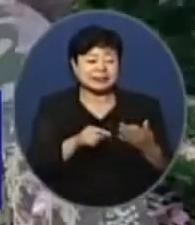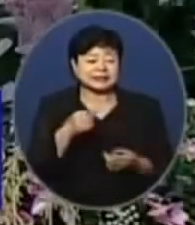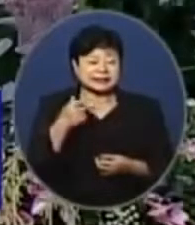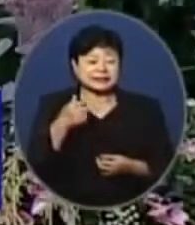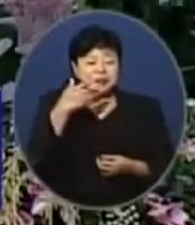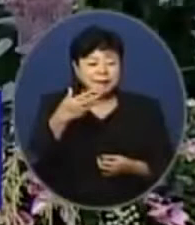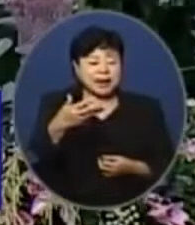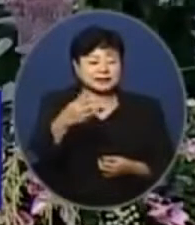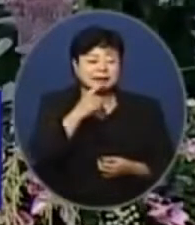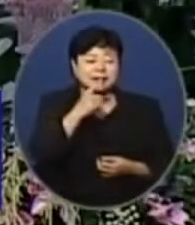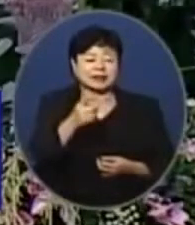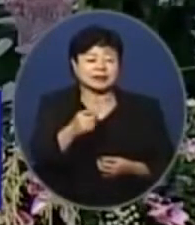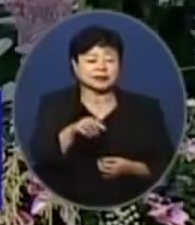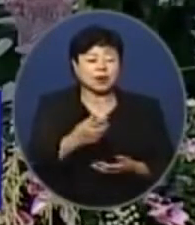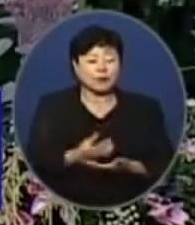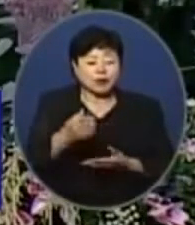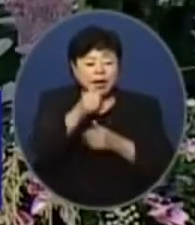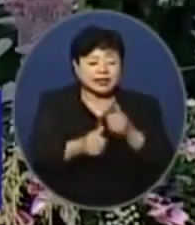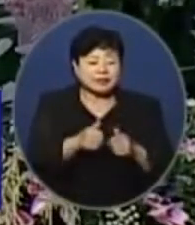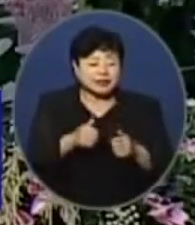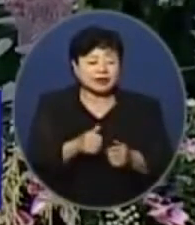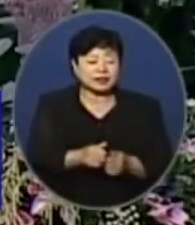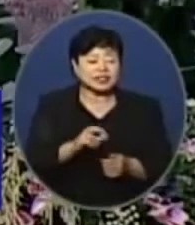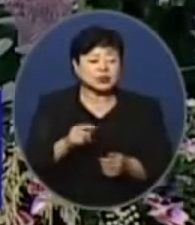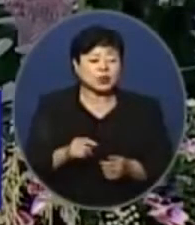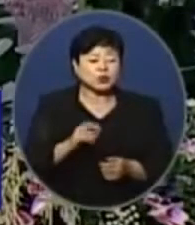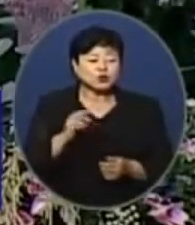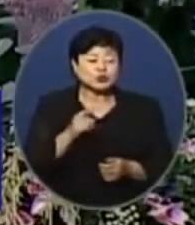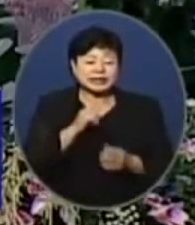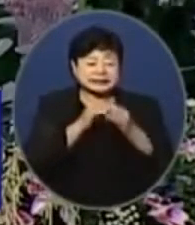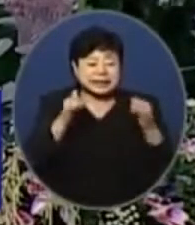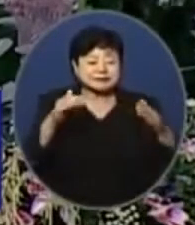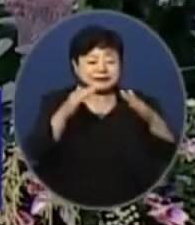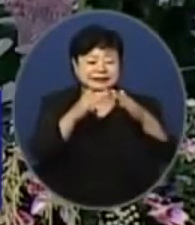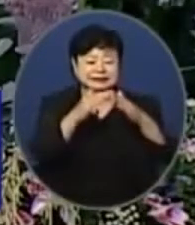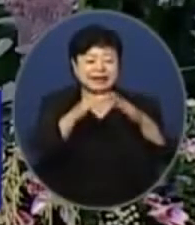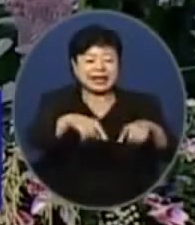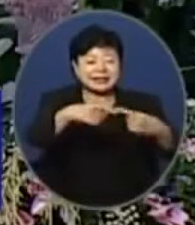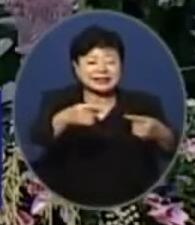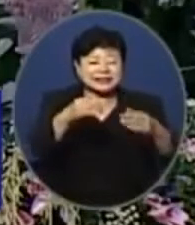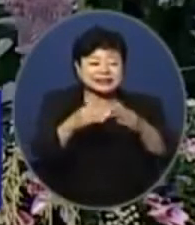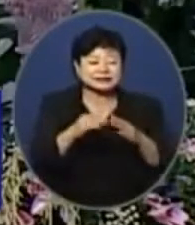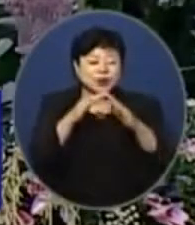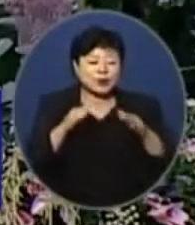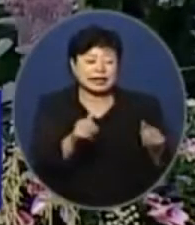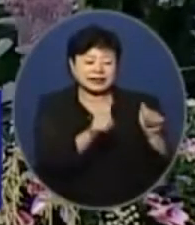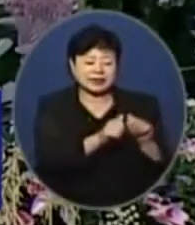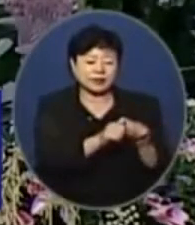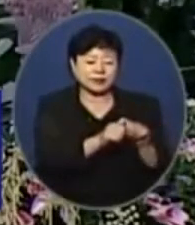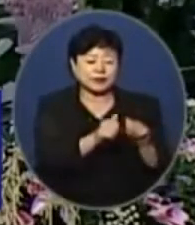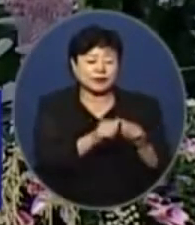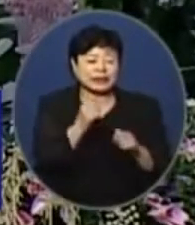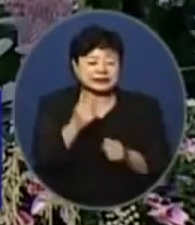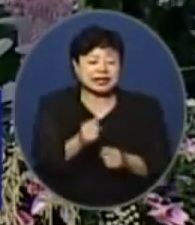8절의 성경은 이와 같이 말씀합니다. 거기서 옮겨 하나님을 경외하는 디도 유스도라 하는 사람의 집에 들어가니 그 집은 회당 옆이라. 또